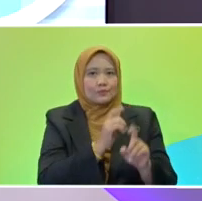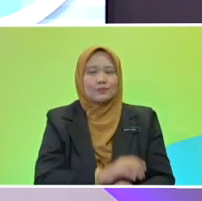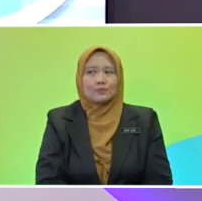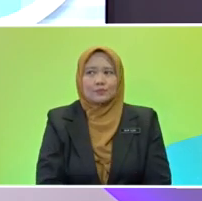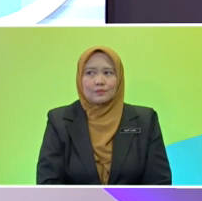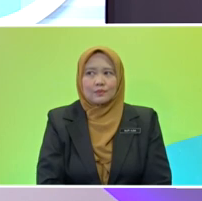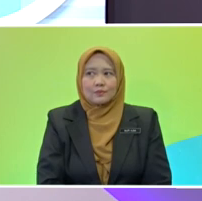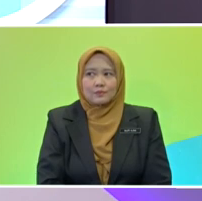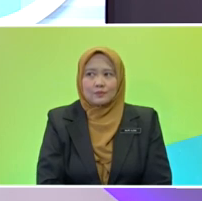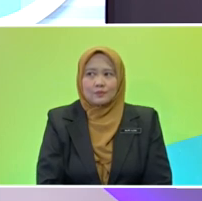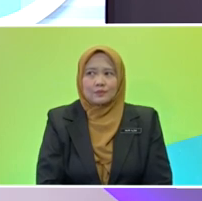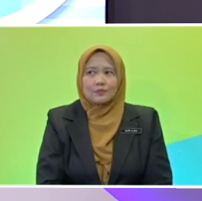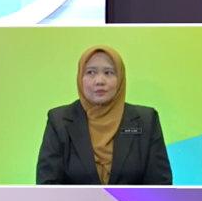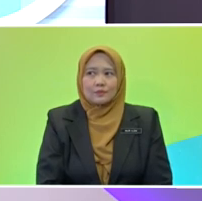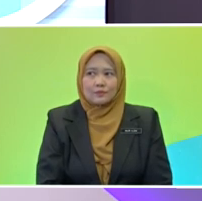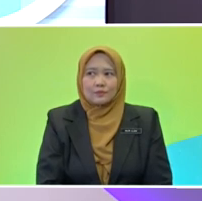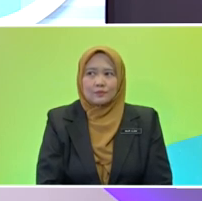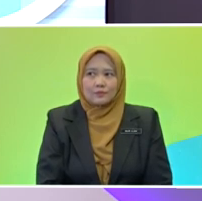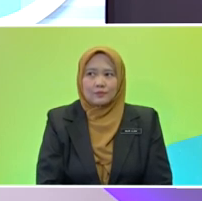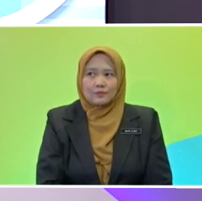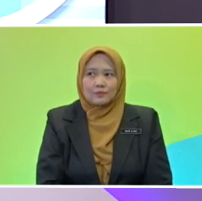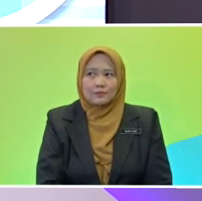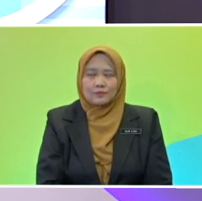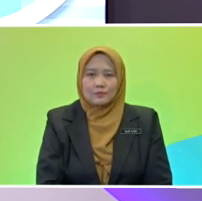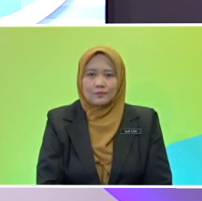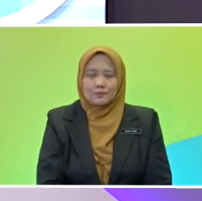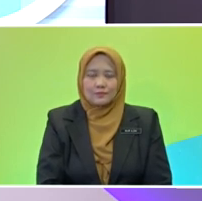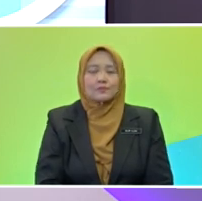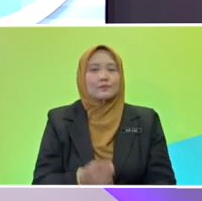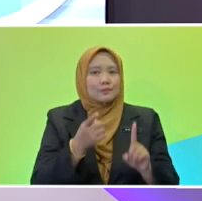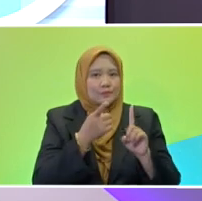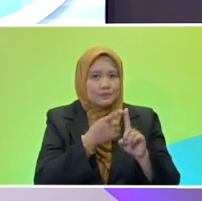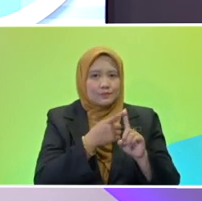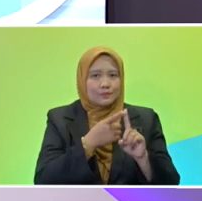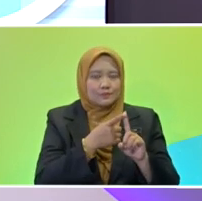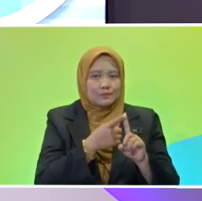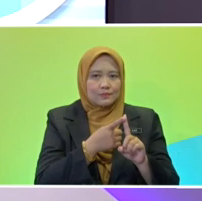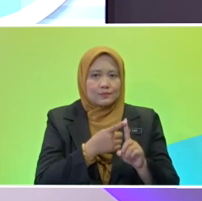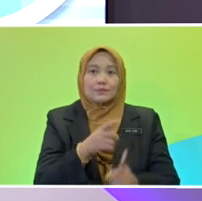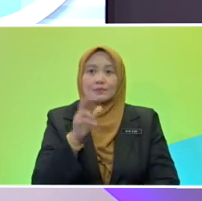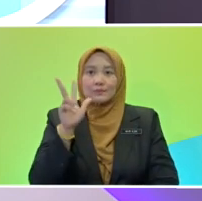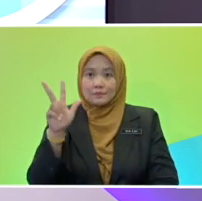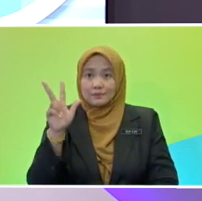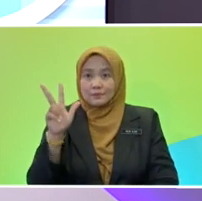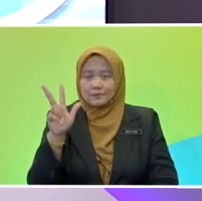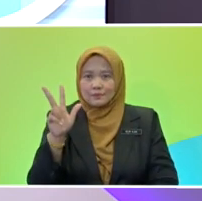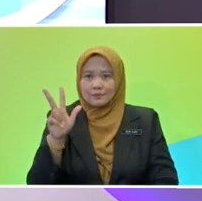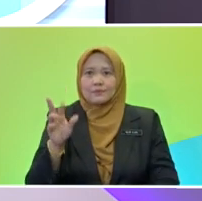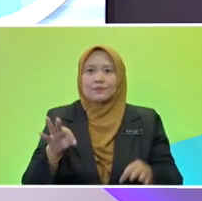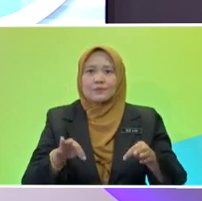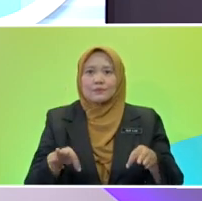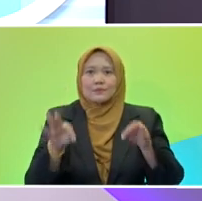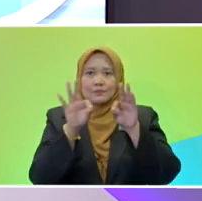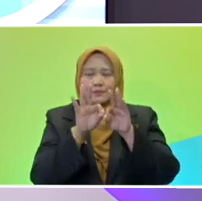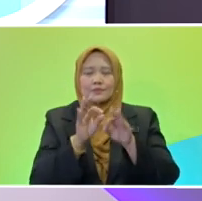berkenaan tentang bahagian tumbuhan hari ini kita belajar tentang tiga perkara pertama bahagian